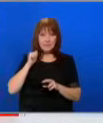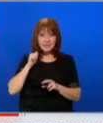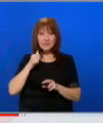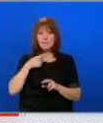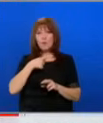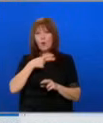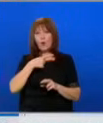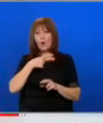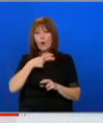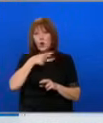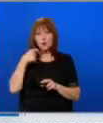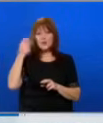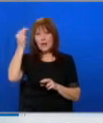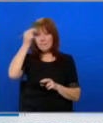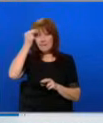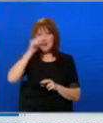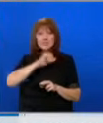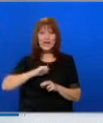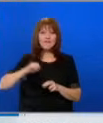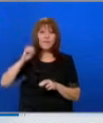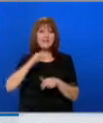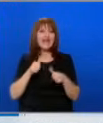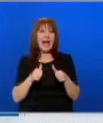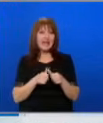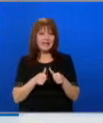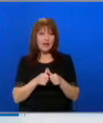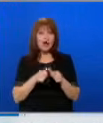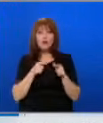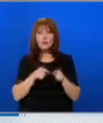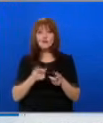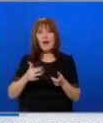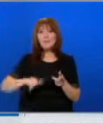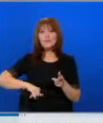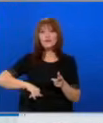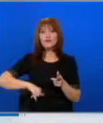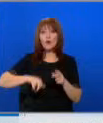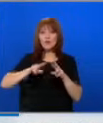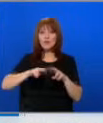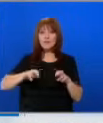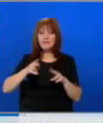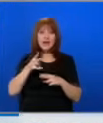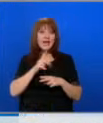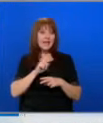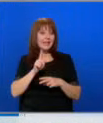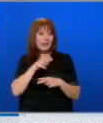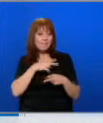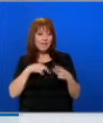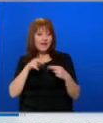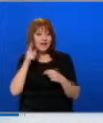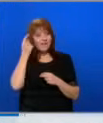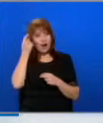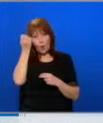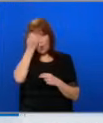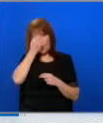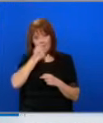българска или европейска. Факт обаче е, че PISA е международно изследване и не проверява знания по съответния език или